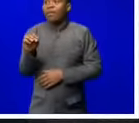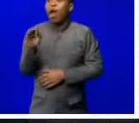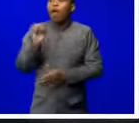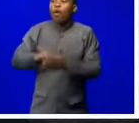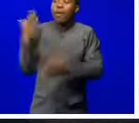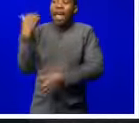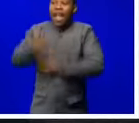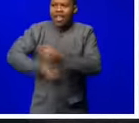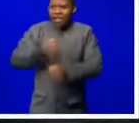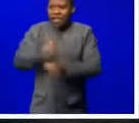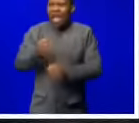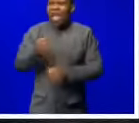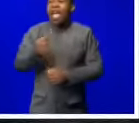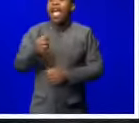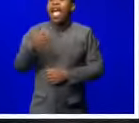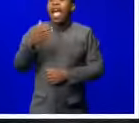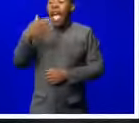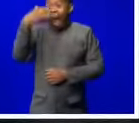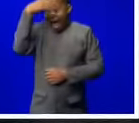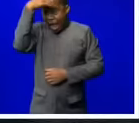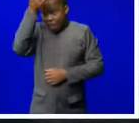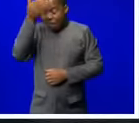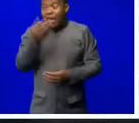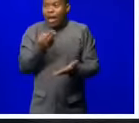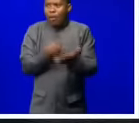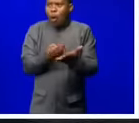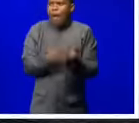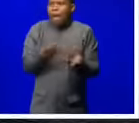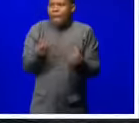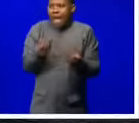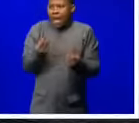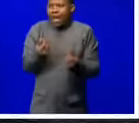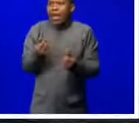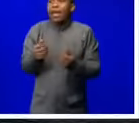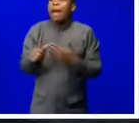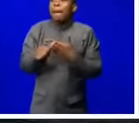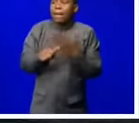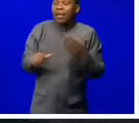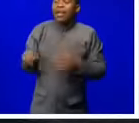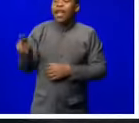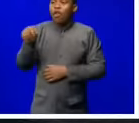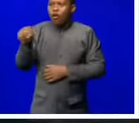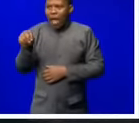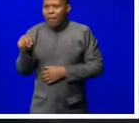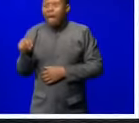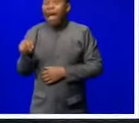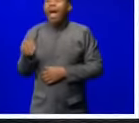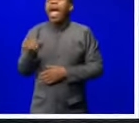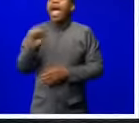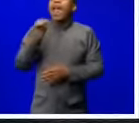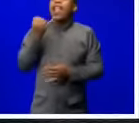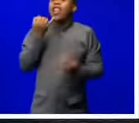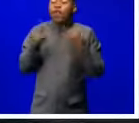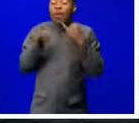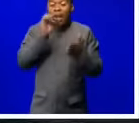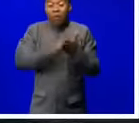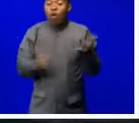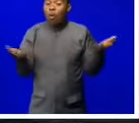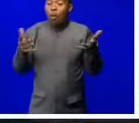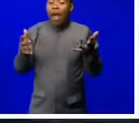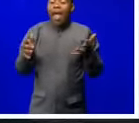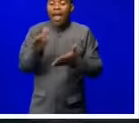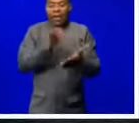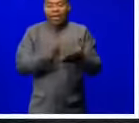ngombiko wokusebenza kwetimali kuleli wenyanga elilweti kanye nengongoni eminyakeni lophelile lokhishwe libhange lelikhulu kuleli Central Bank